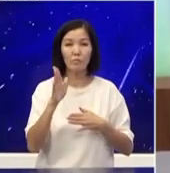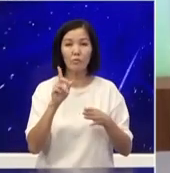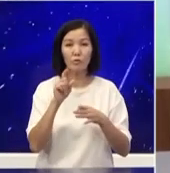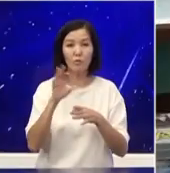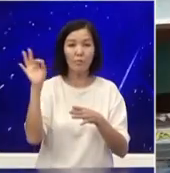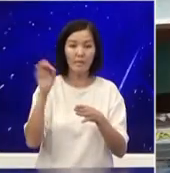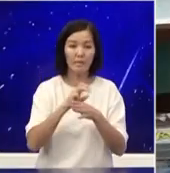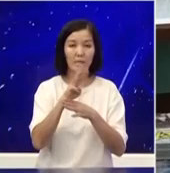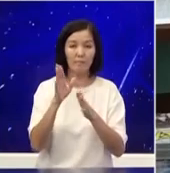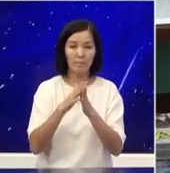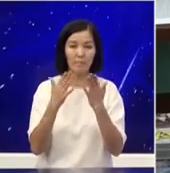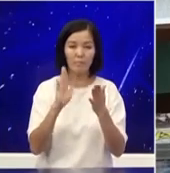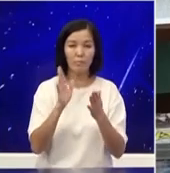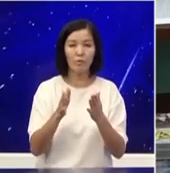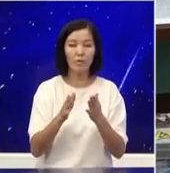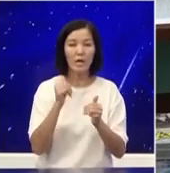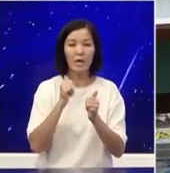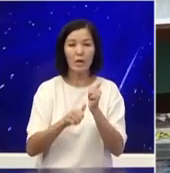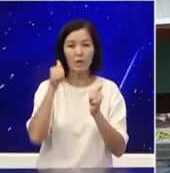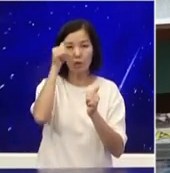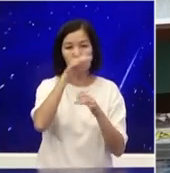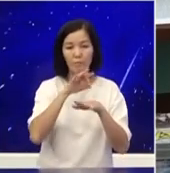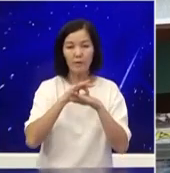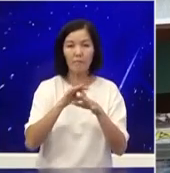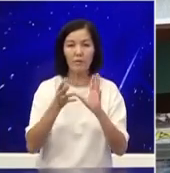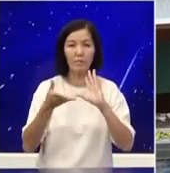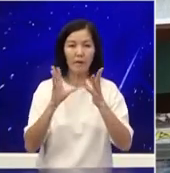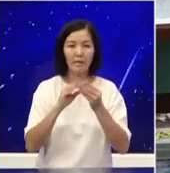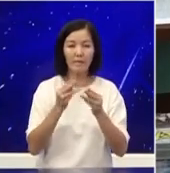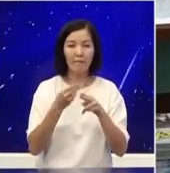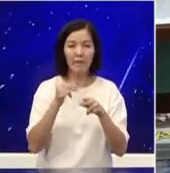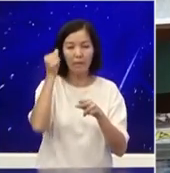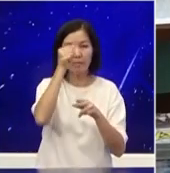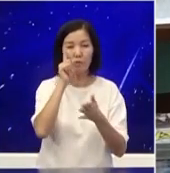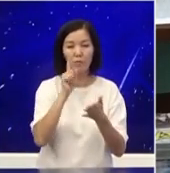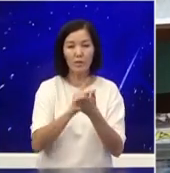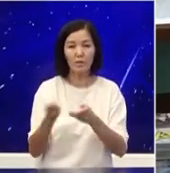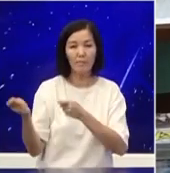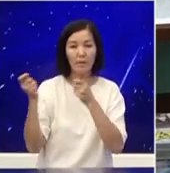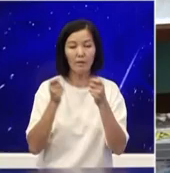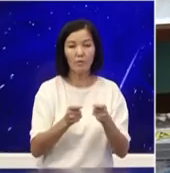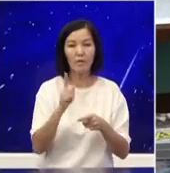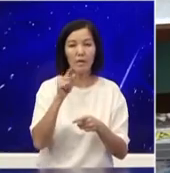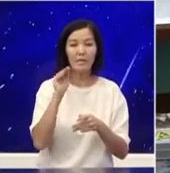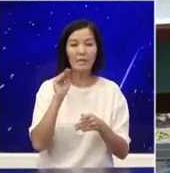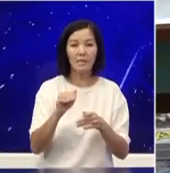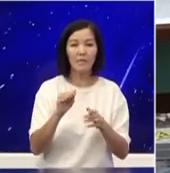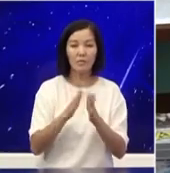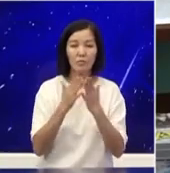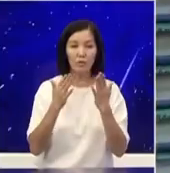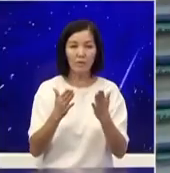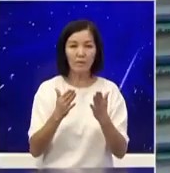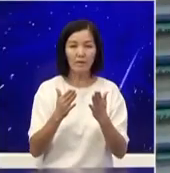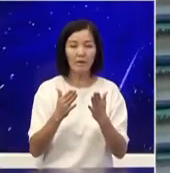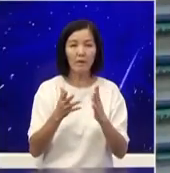100% обеспечены книгами. Ежегодно мы проводим анализ. Так, в этом году нам должны поступить около 10 тысяч учебников. Из